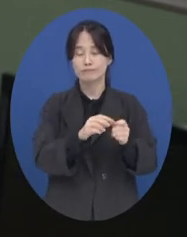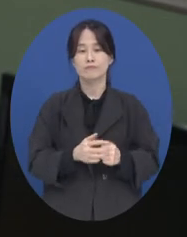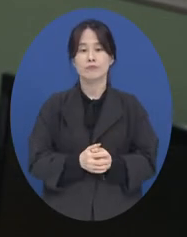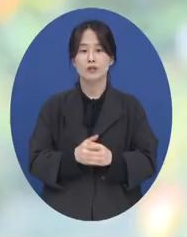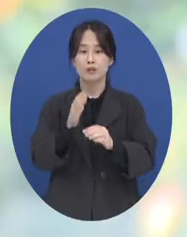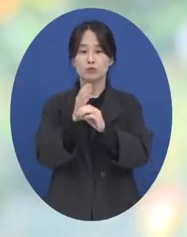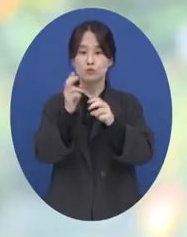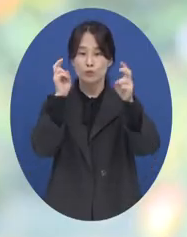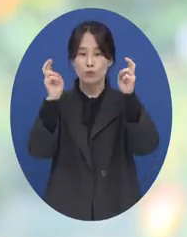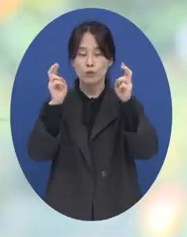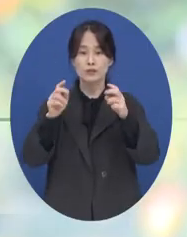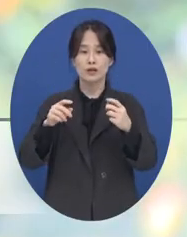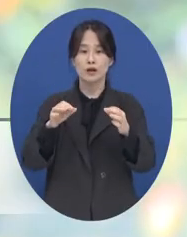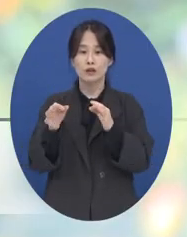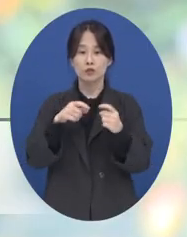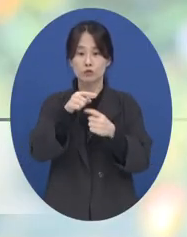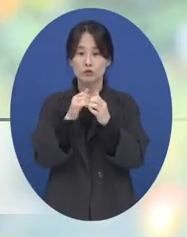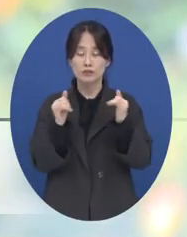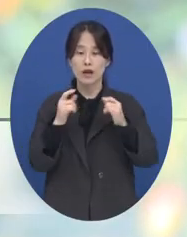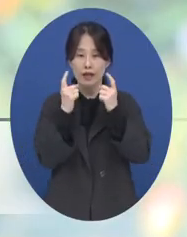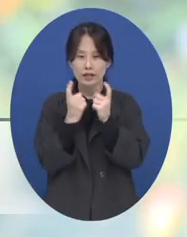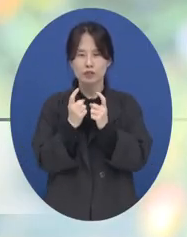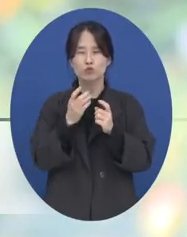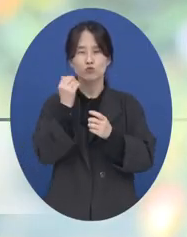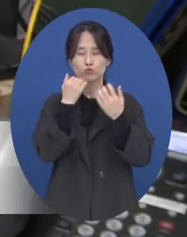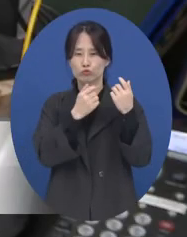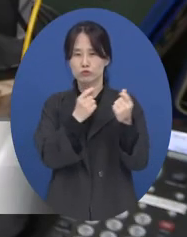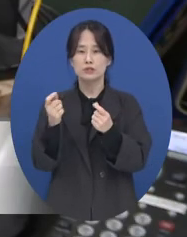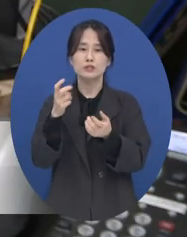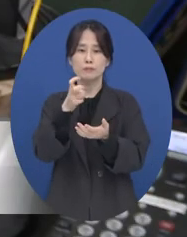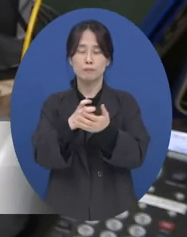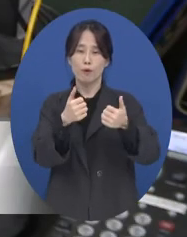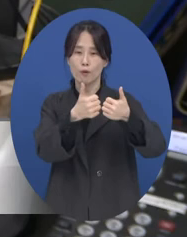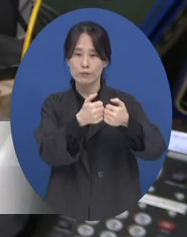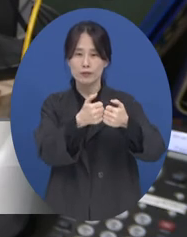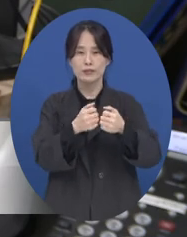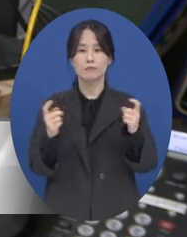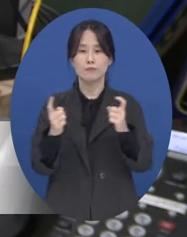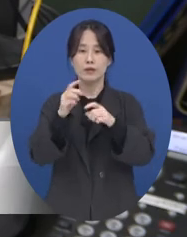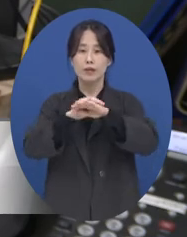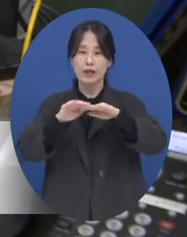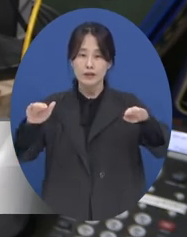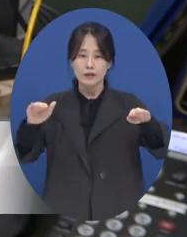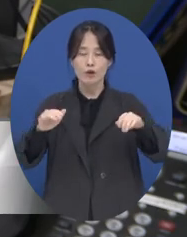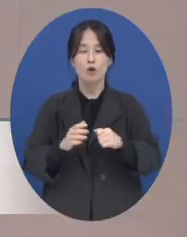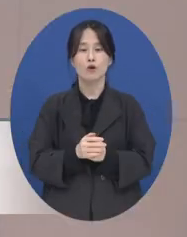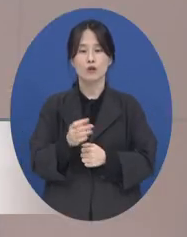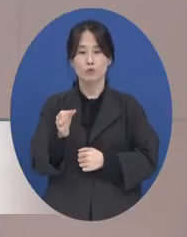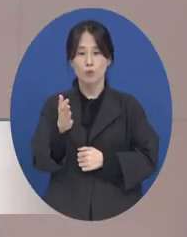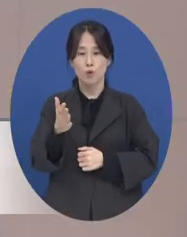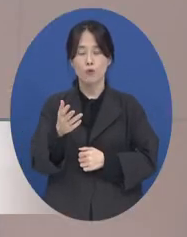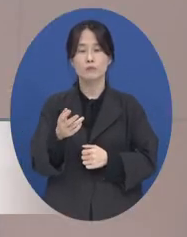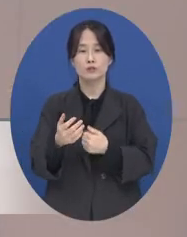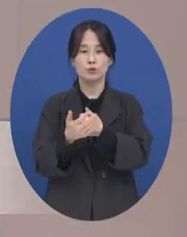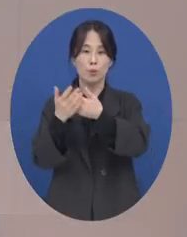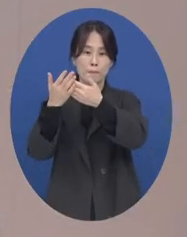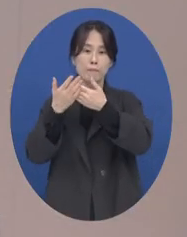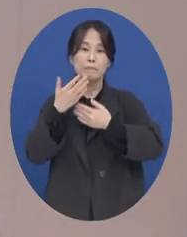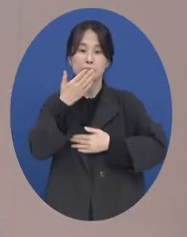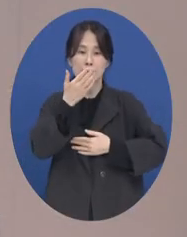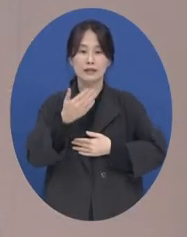내 중소상공인이나 개인은 누구나 공정거래 관련 법률 상담부터 분쟁 조정까지 무료로 도움을 받을 수